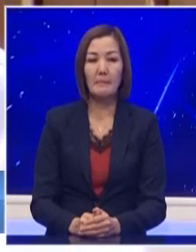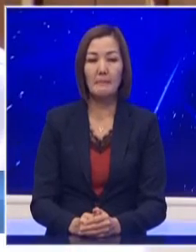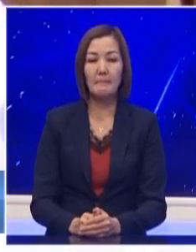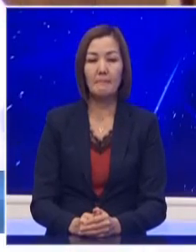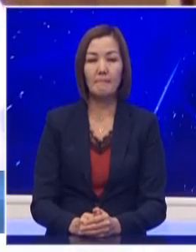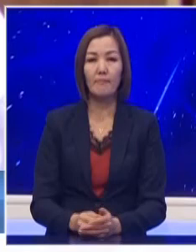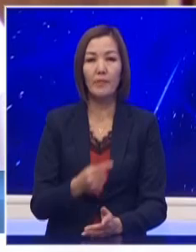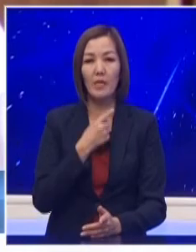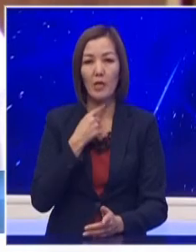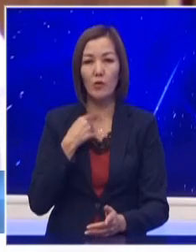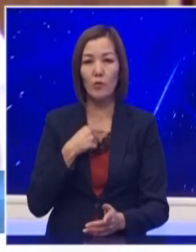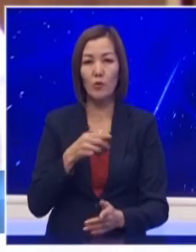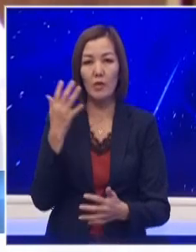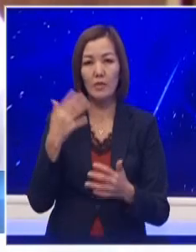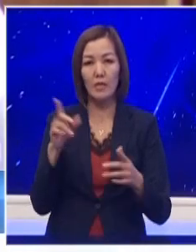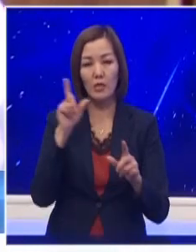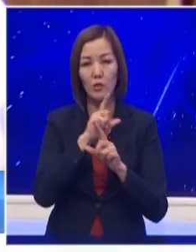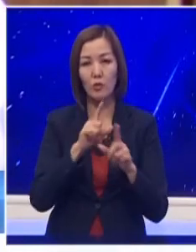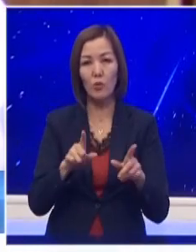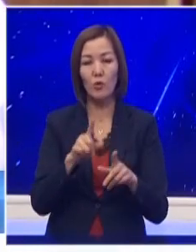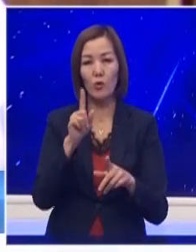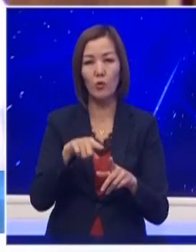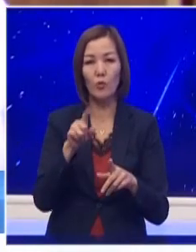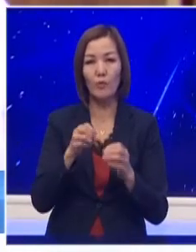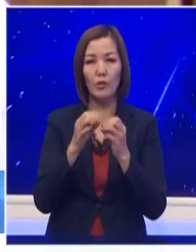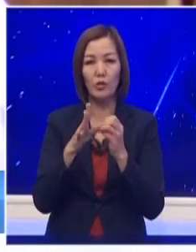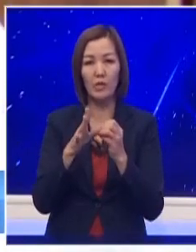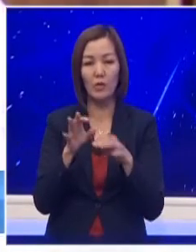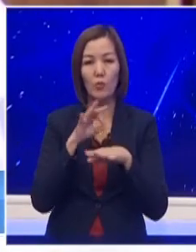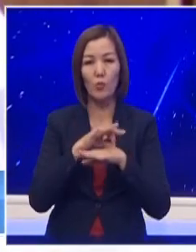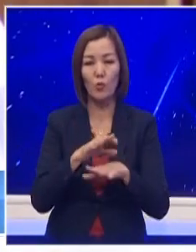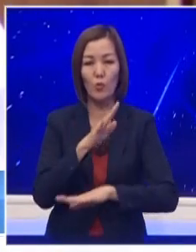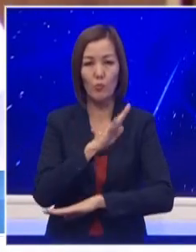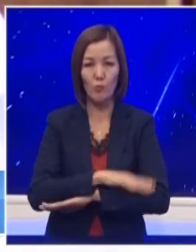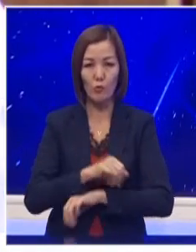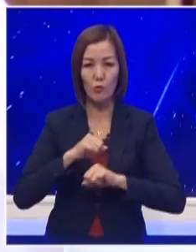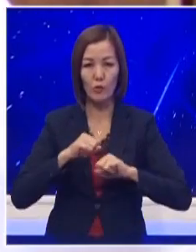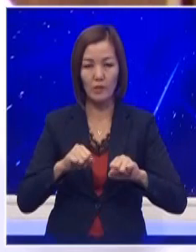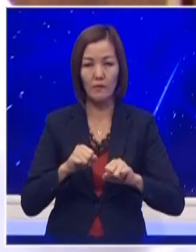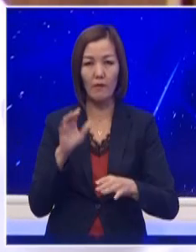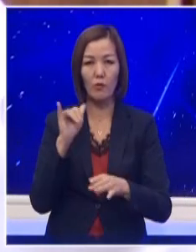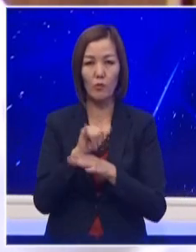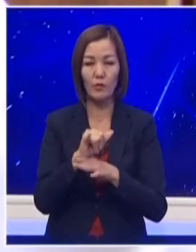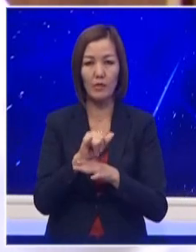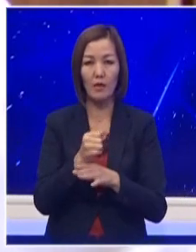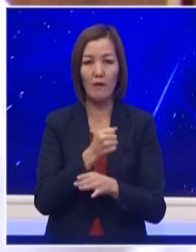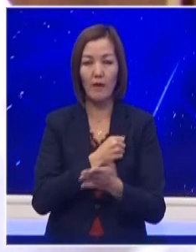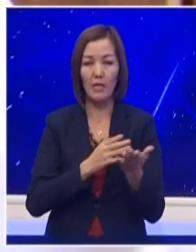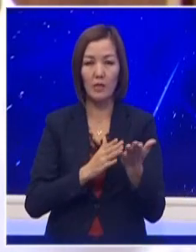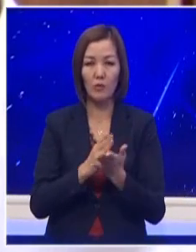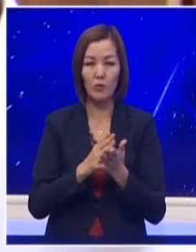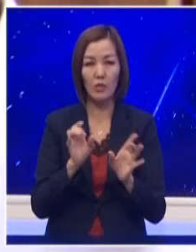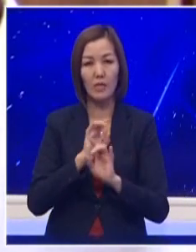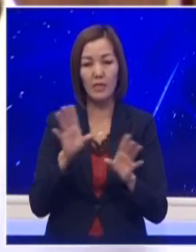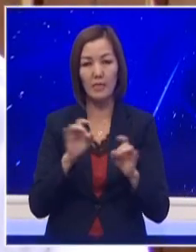в талдыкорганской средней школе гимназии номер 14 прошел урок мужества к нам в гости приехали военнослужащие